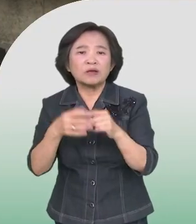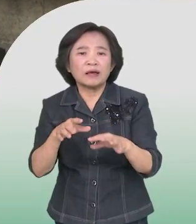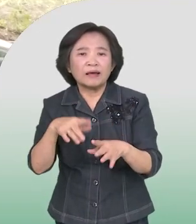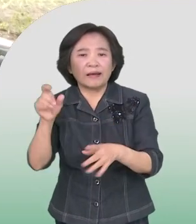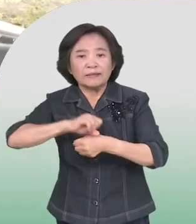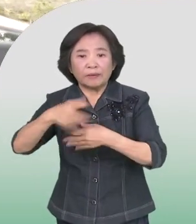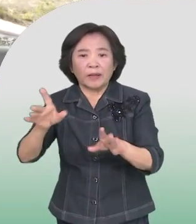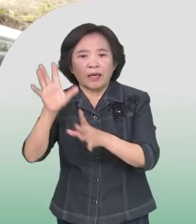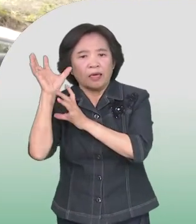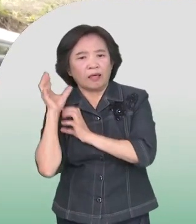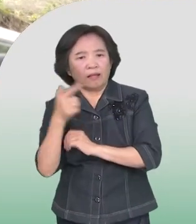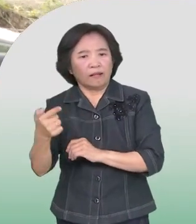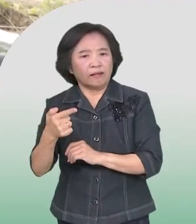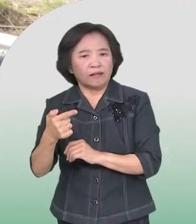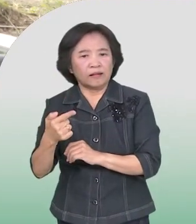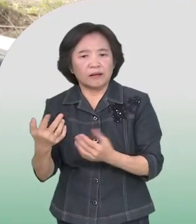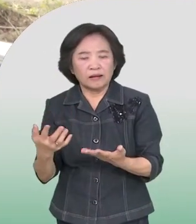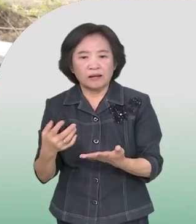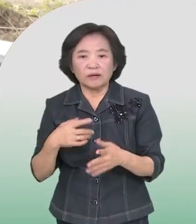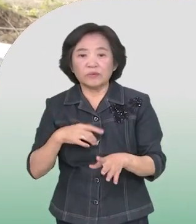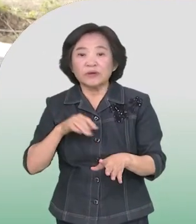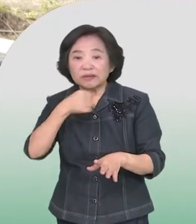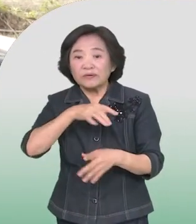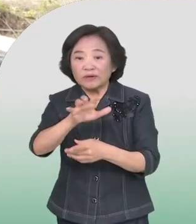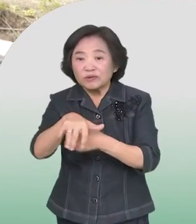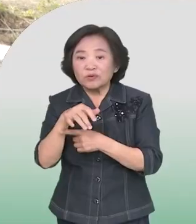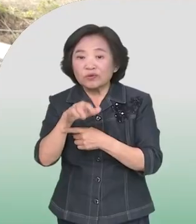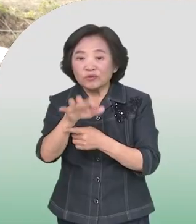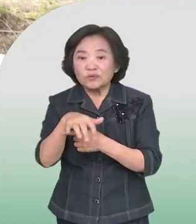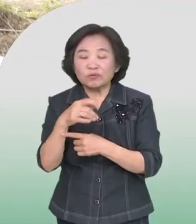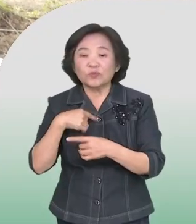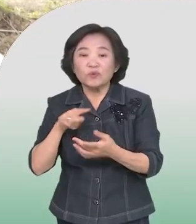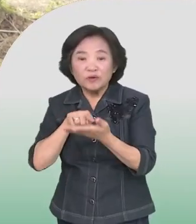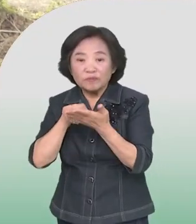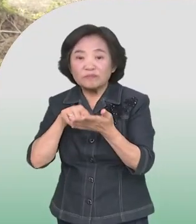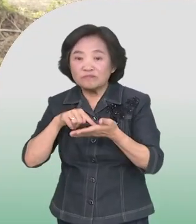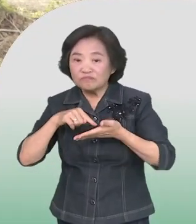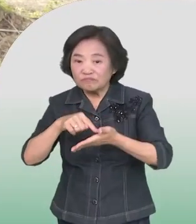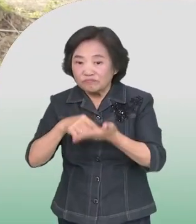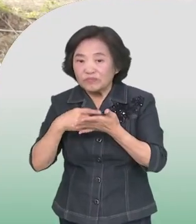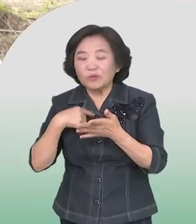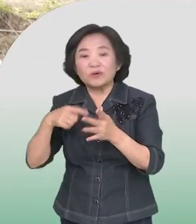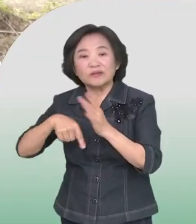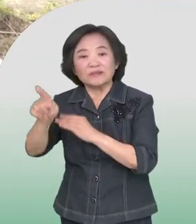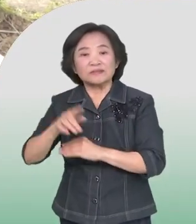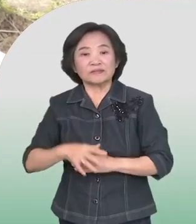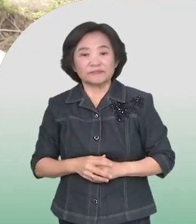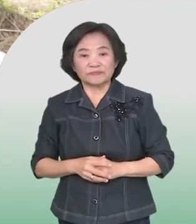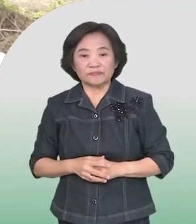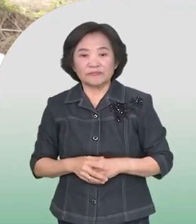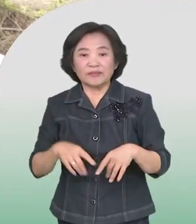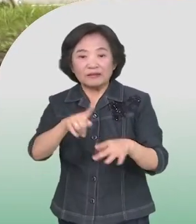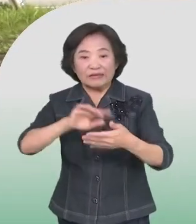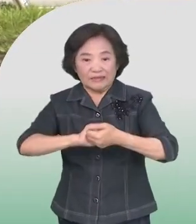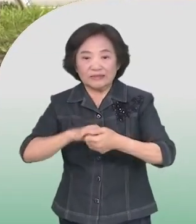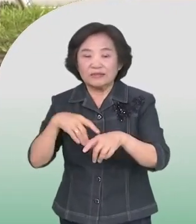负担。 tôi đi đơn nông nghiệp này ở Đài Loan, tôi có được hưởng cái chế độ gì của Đài Loan không? Ngày nghỉ, ngày